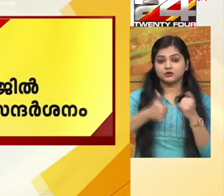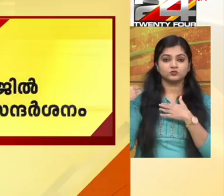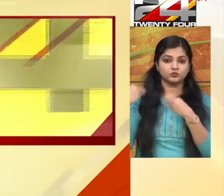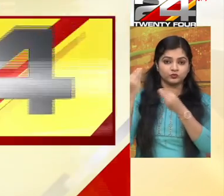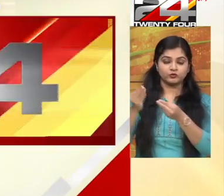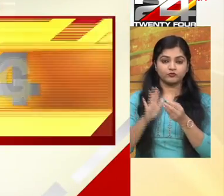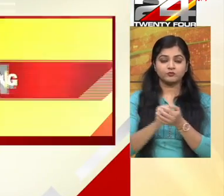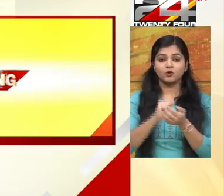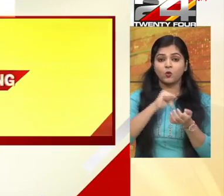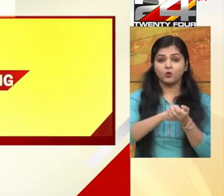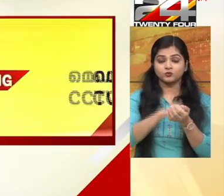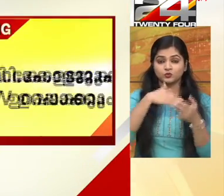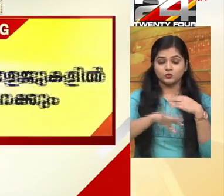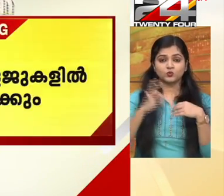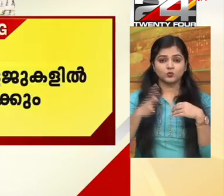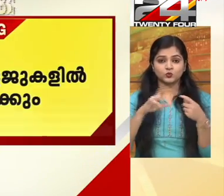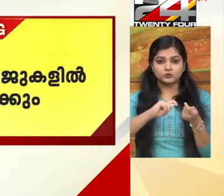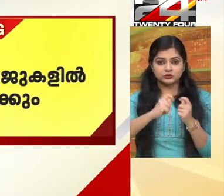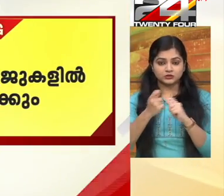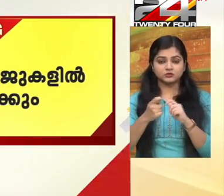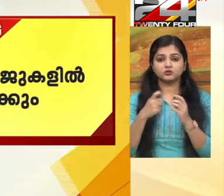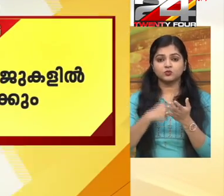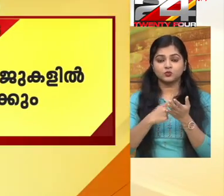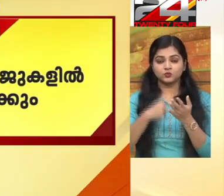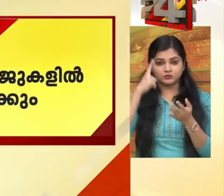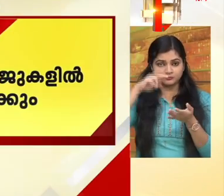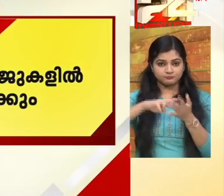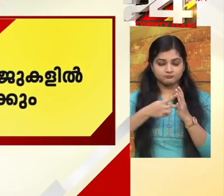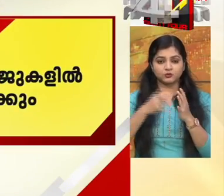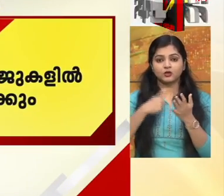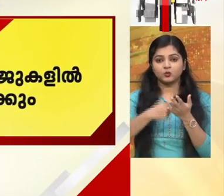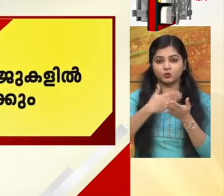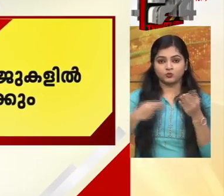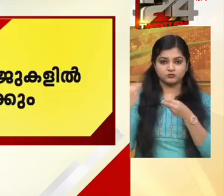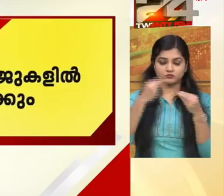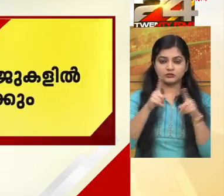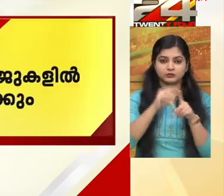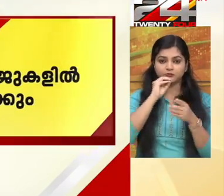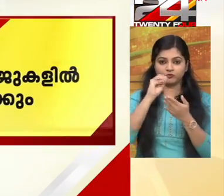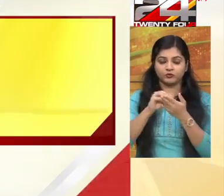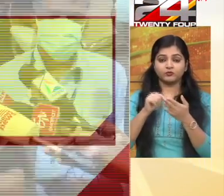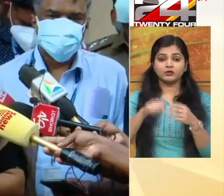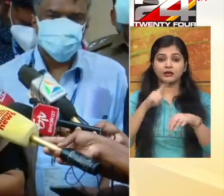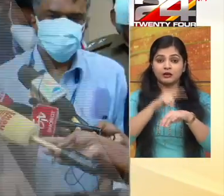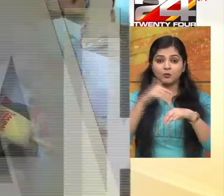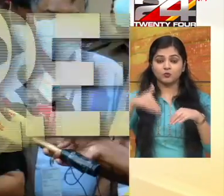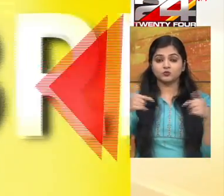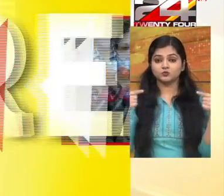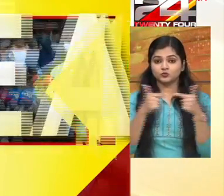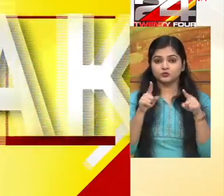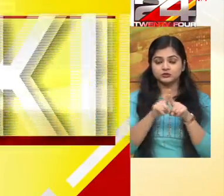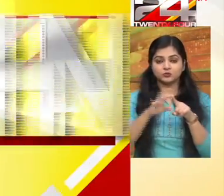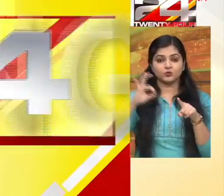കാര്യങ്ങളാണ് നമുക്ക് ആശുപത്രികളിൽ ഇതുമായി ബന്ധപ്പെട്ട് ചെയ്യാൻ കഴിയുക എന്നുള്ളത് പരിശോധിച്ച് റിപ്പോർട്ട് നൽകാൻ പറഞ്ഞിട്ടുണ്ട്. അപ്പോൾ കാലോചിതമായിട്ടുള്ള ഒരു പരിഷ്കരണം നമ്മുടെ